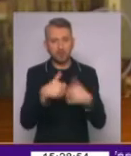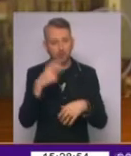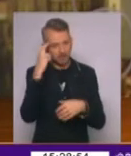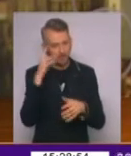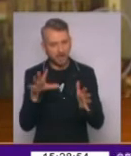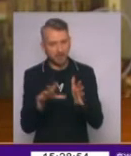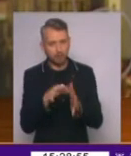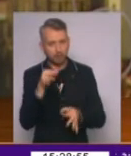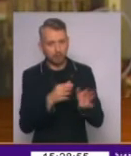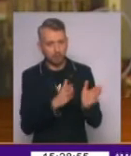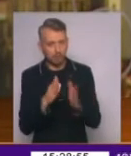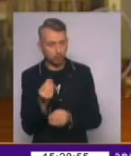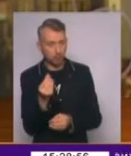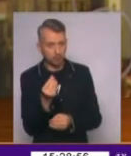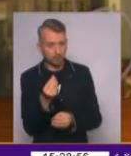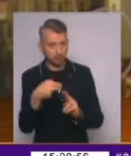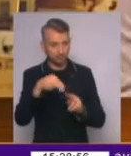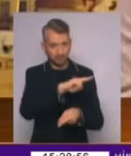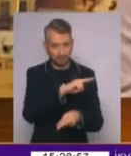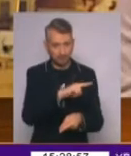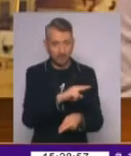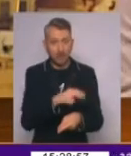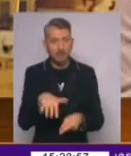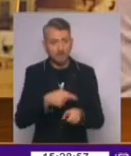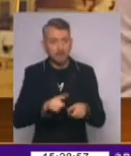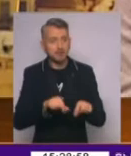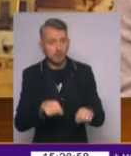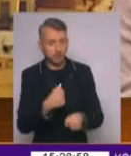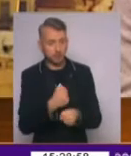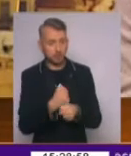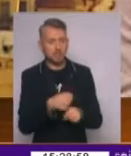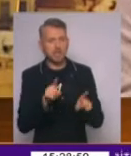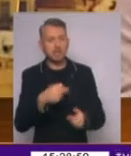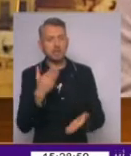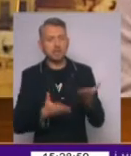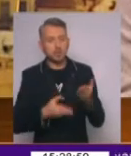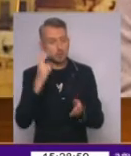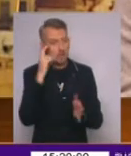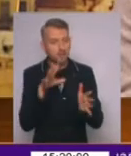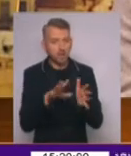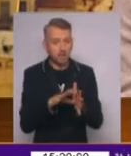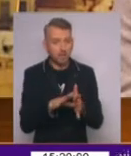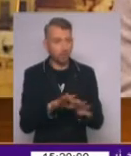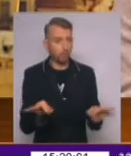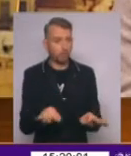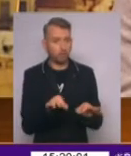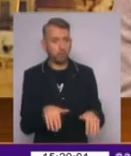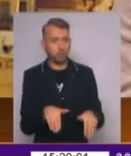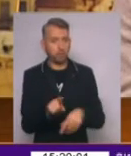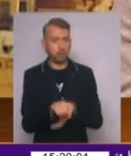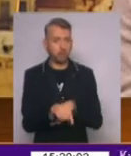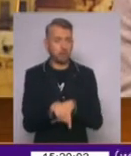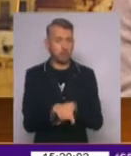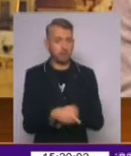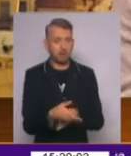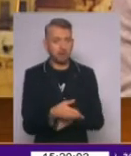в судовому порядку кошти для компенсації. Тобто все це можливо. Угу. Навіть якщо «Київенерго» бездіє і блокує цю діяльність.